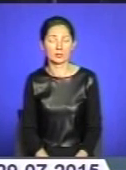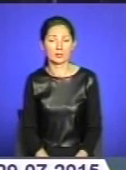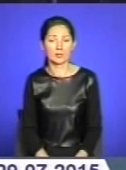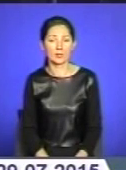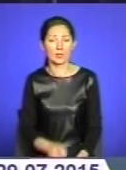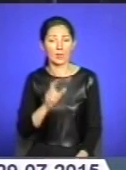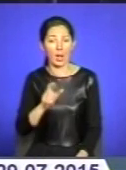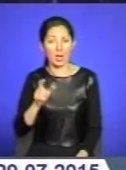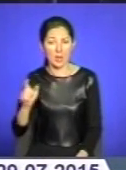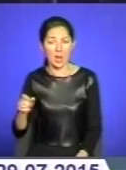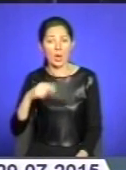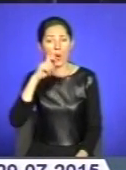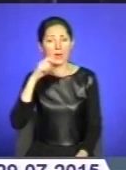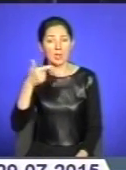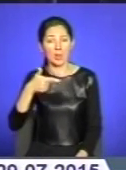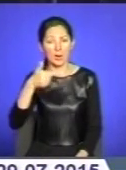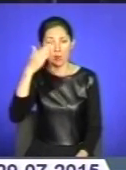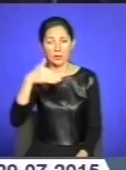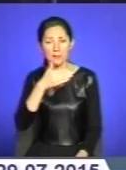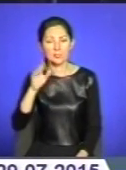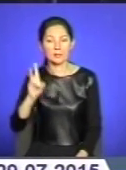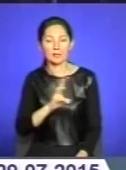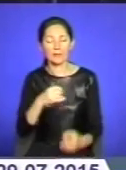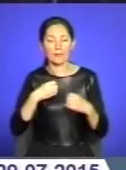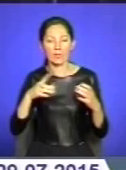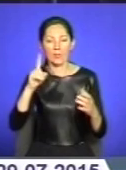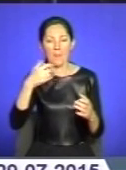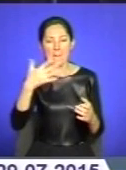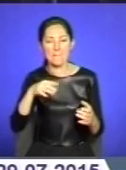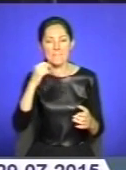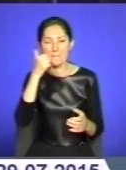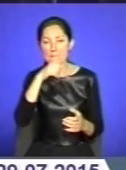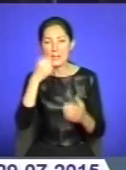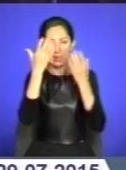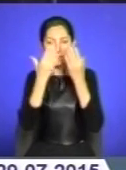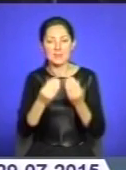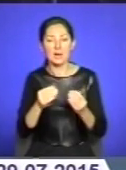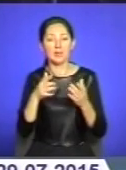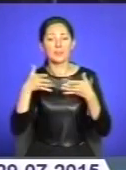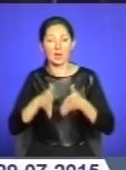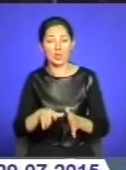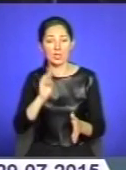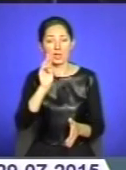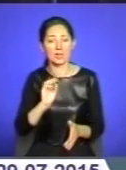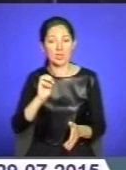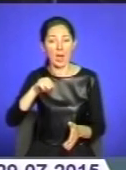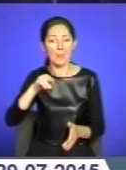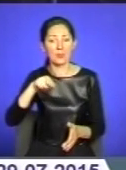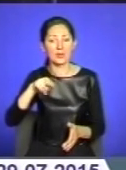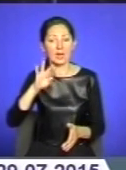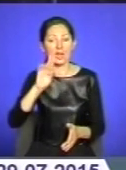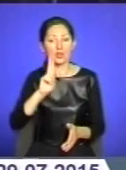Віряни Української греко-католицької церкви святкують 150-ліття з дня народження митрополита Андрея Шептицького. В обласній універсальній